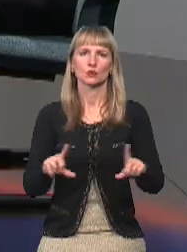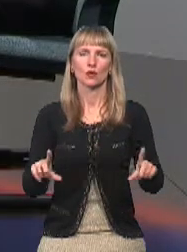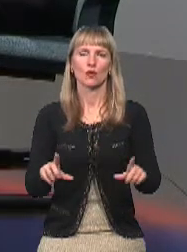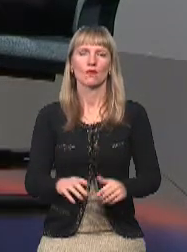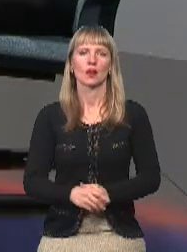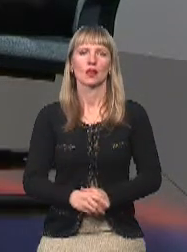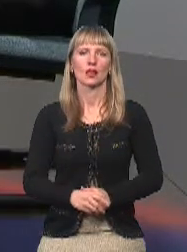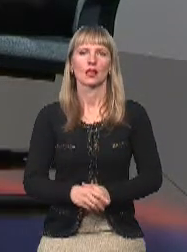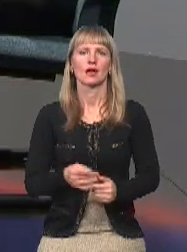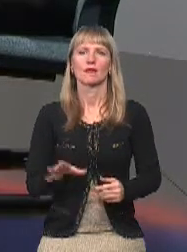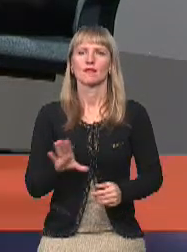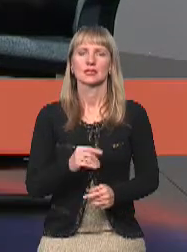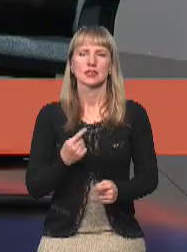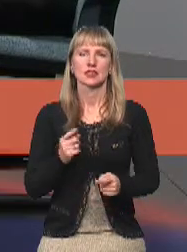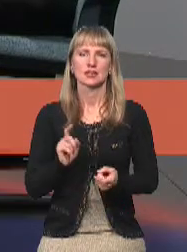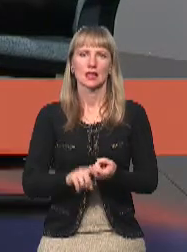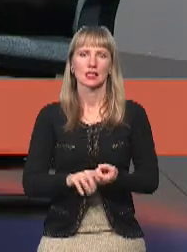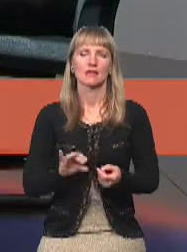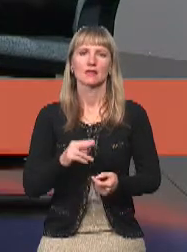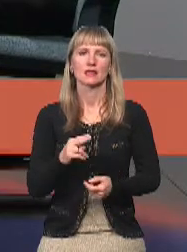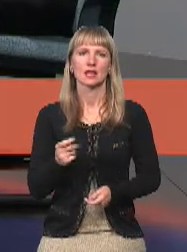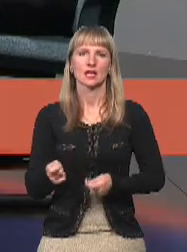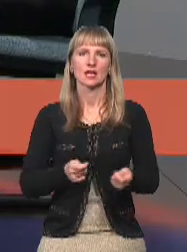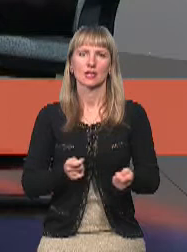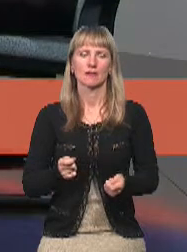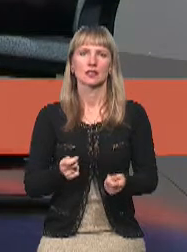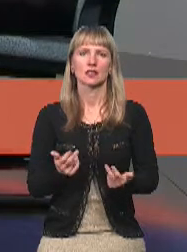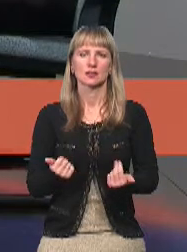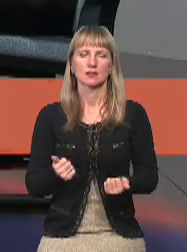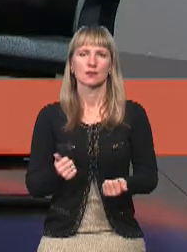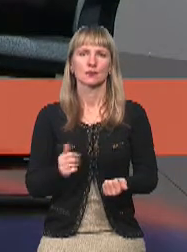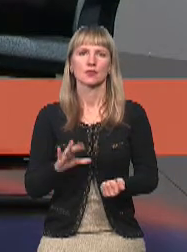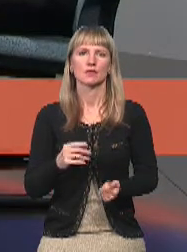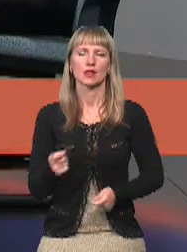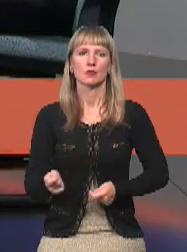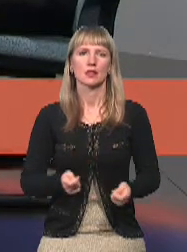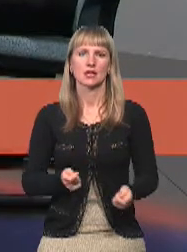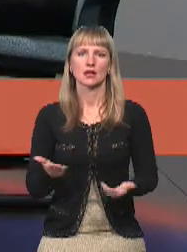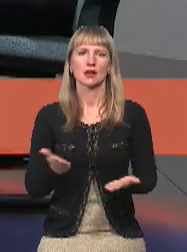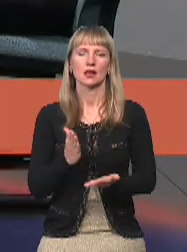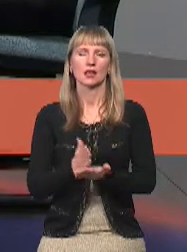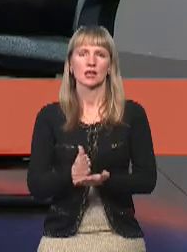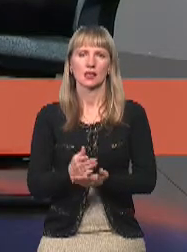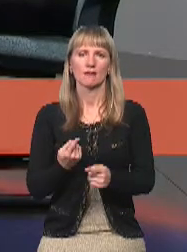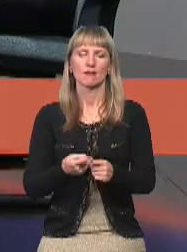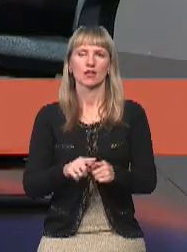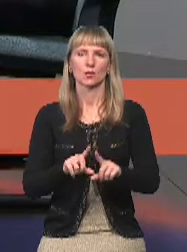Так? Все залежить дуже від керівництва, звісно, від адміністрації, яка є в цій